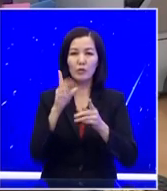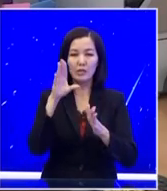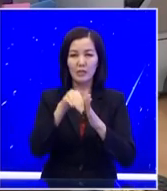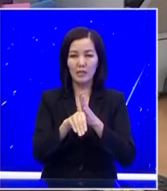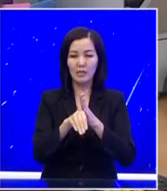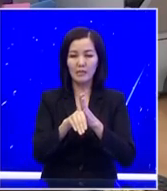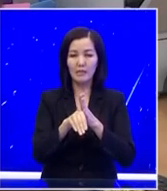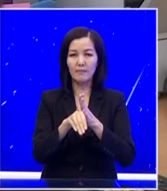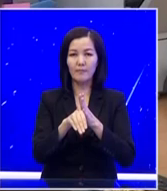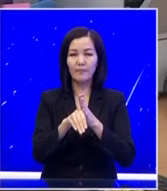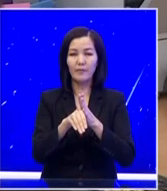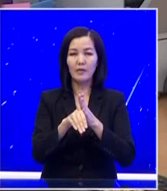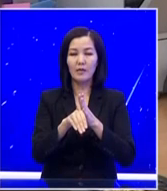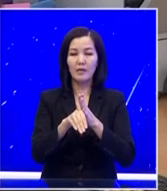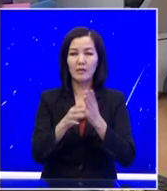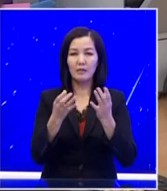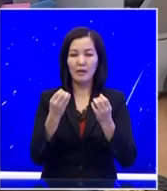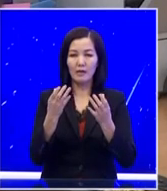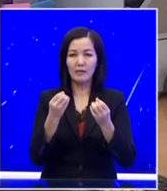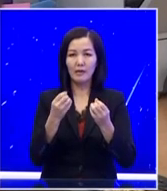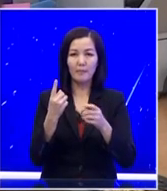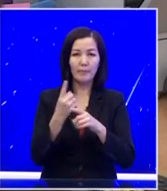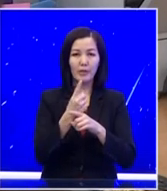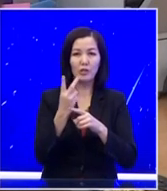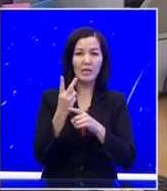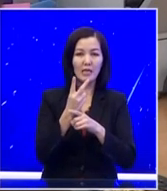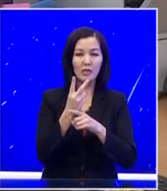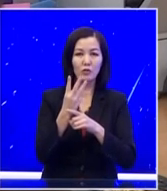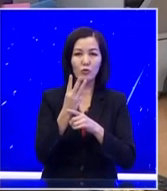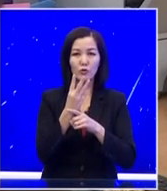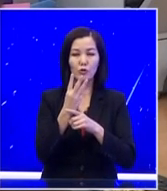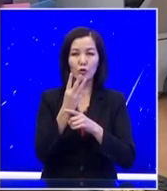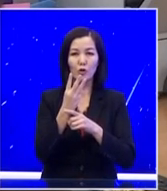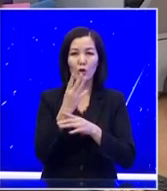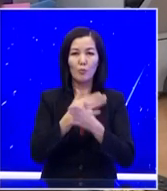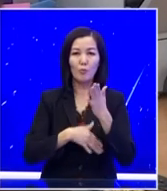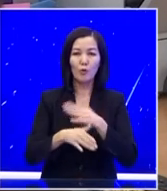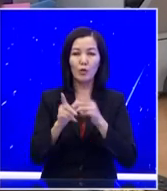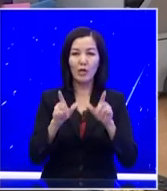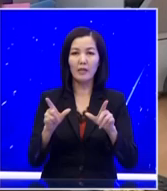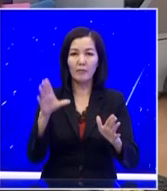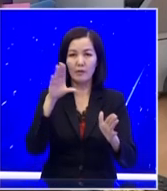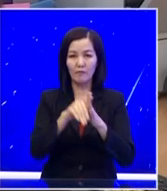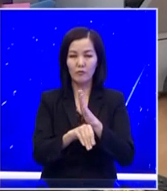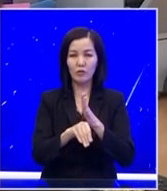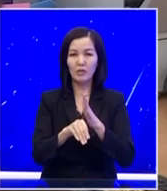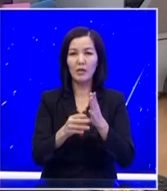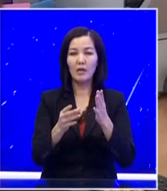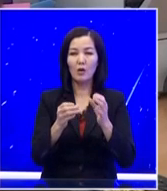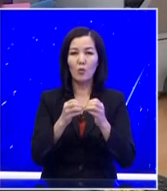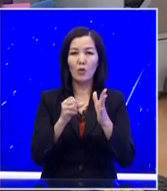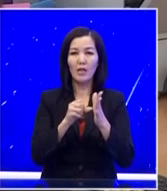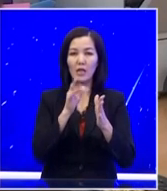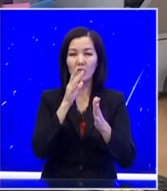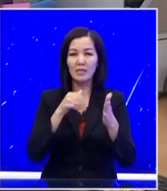ол қатарларына бірінші және 2-3 топтағы мүгедектер азаматтар кіретін болып, және 16 жасқа